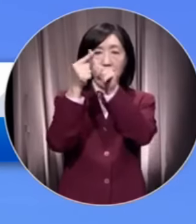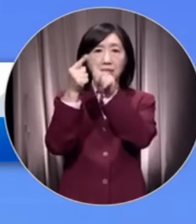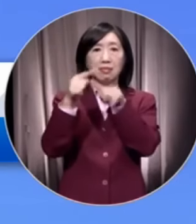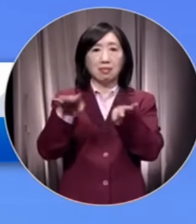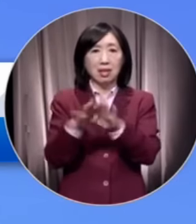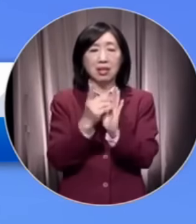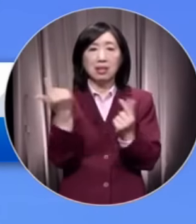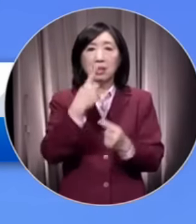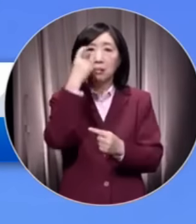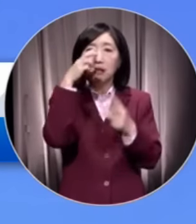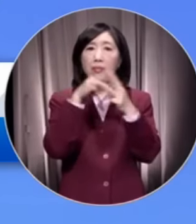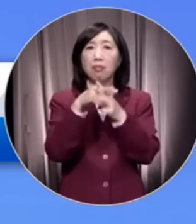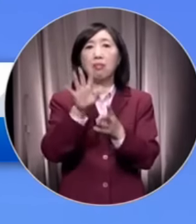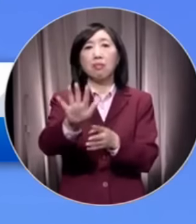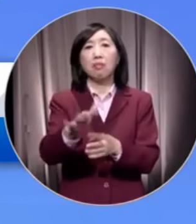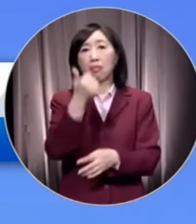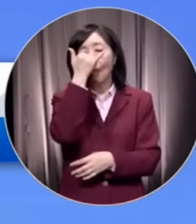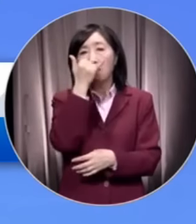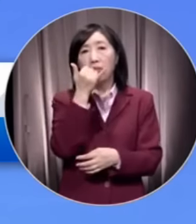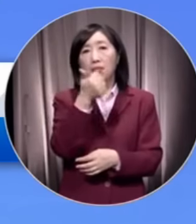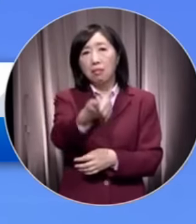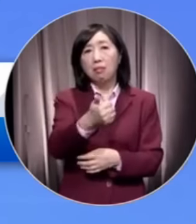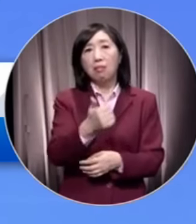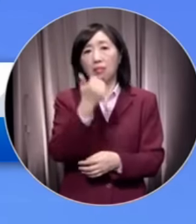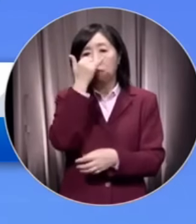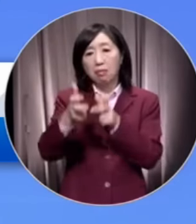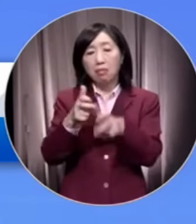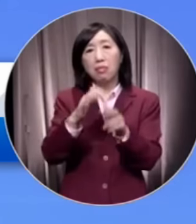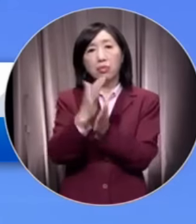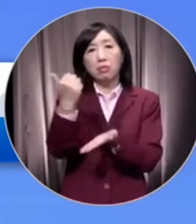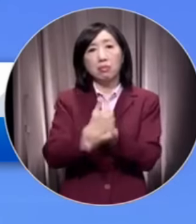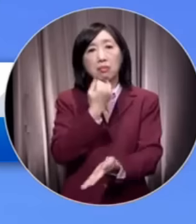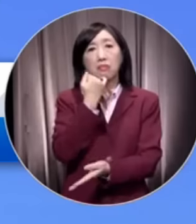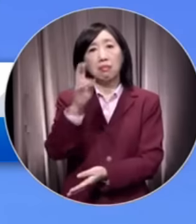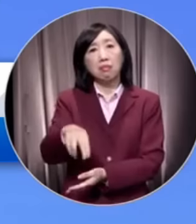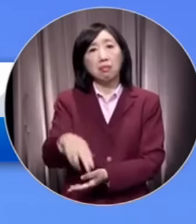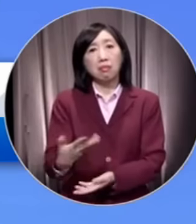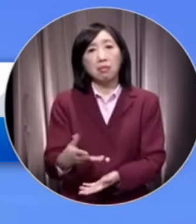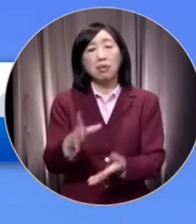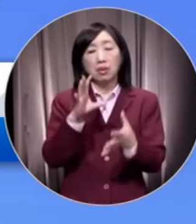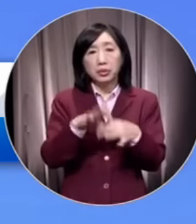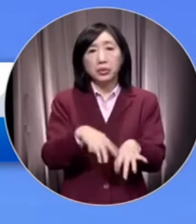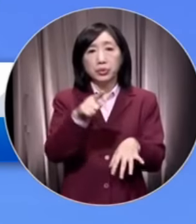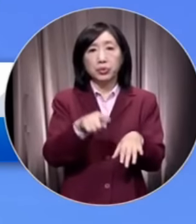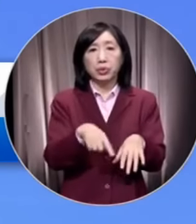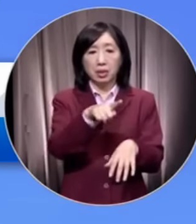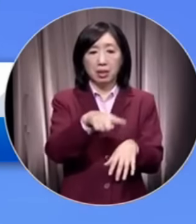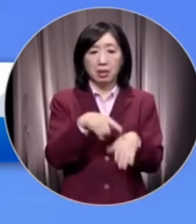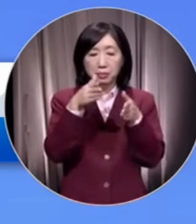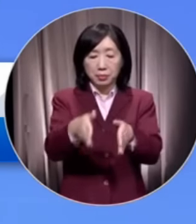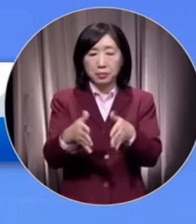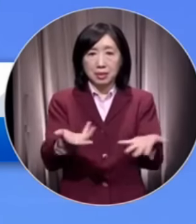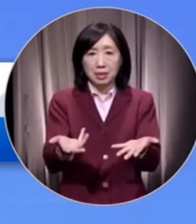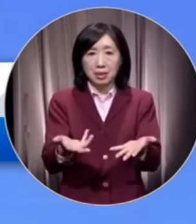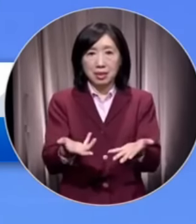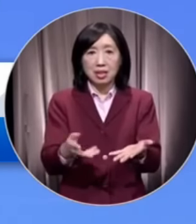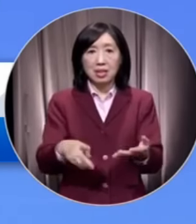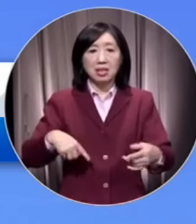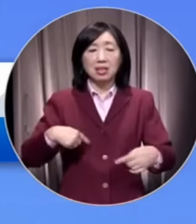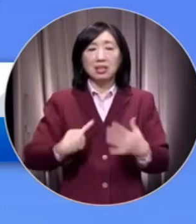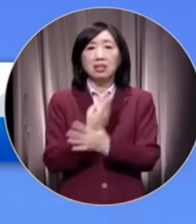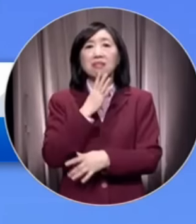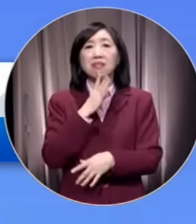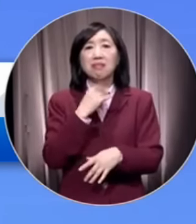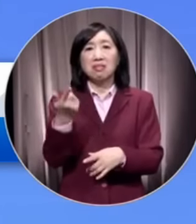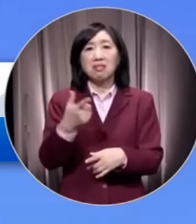的猪肉，为什么我们把它进口了？所以开源节流，做消极的管制，